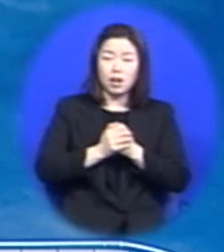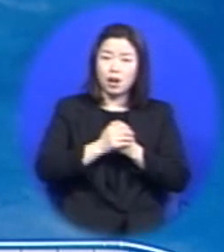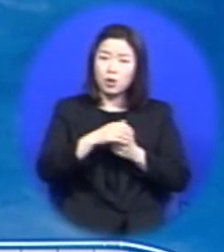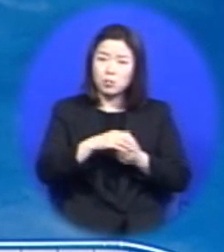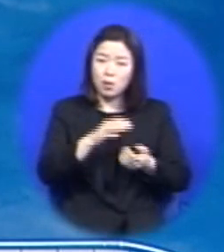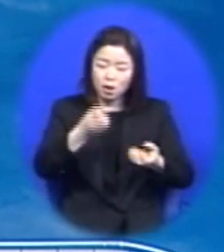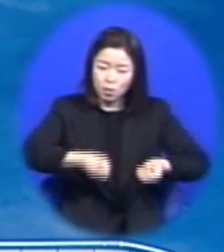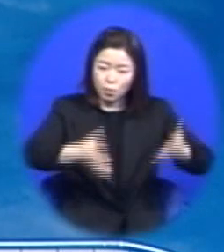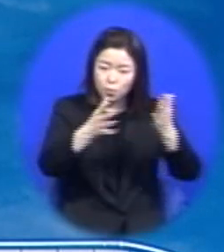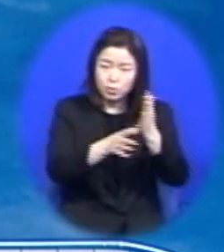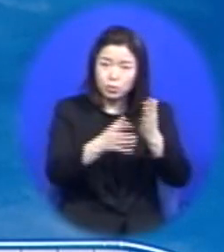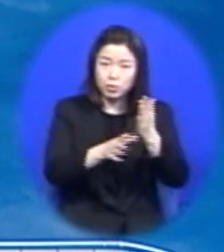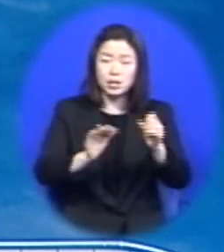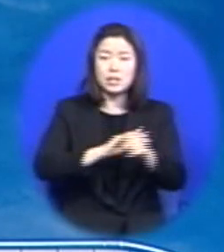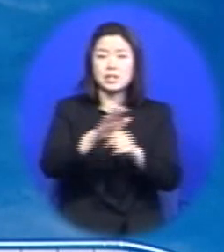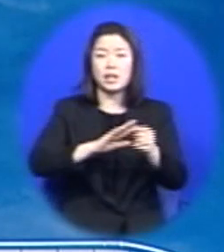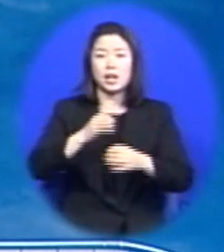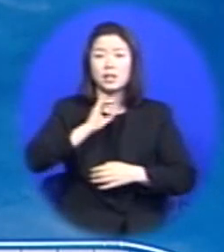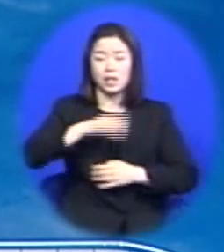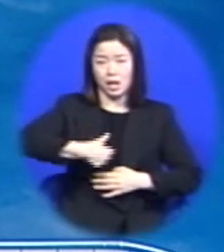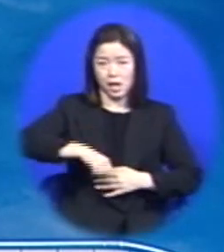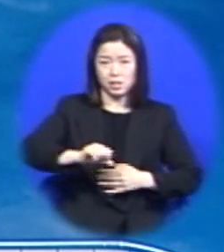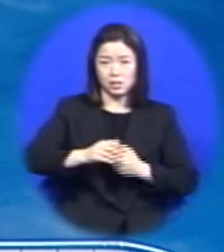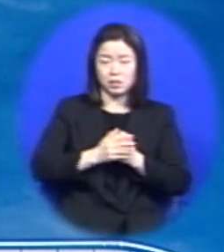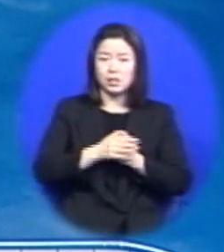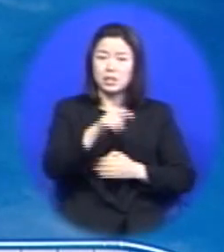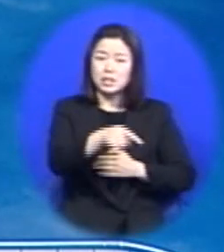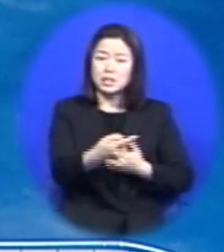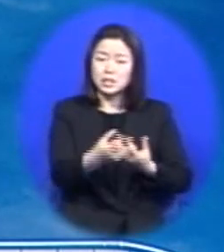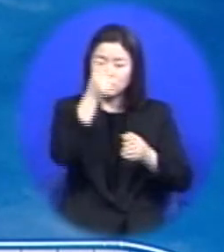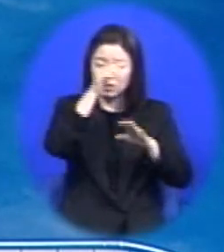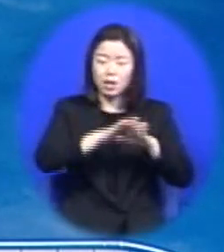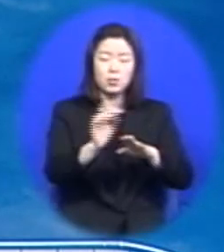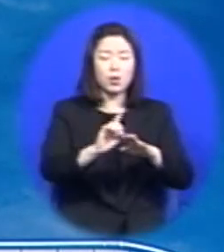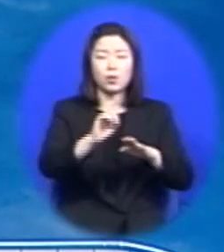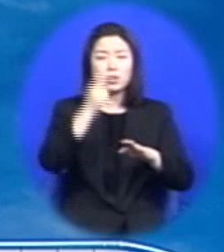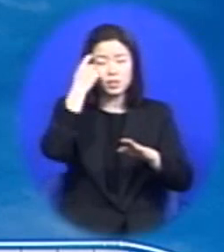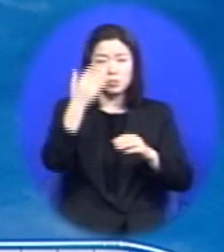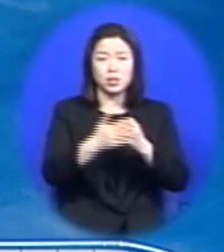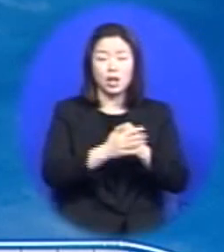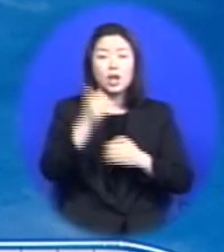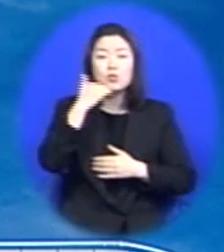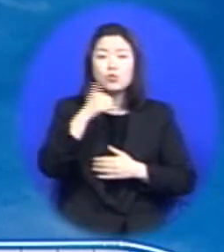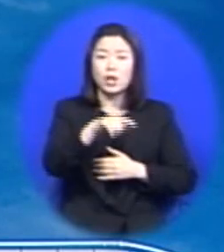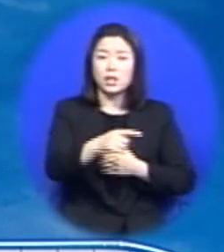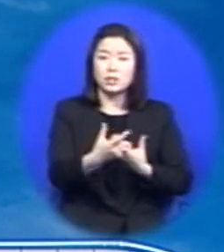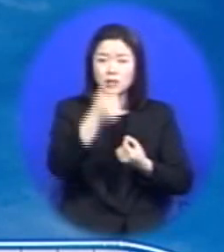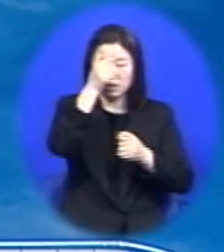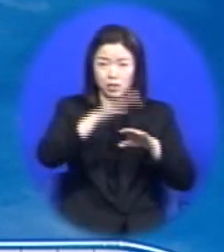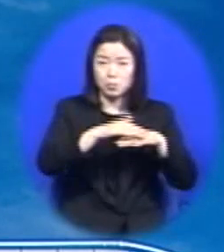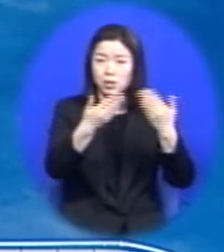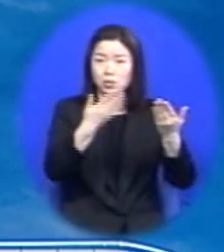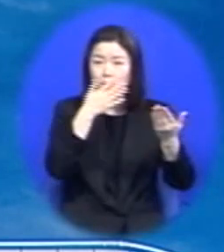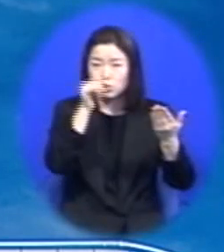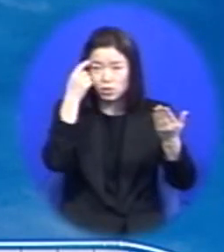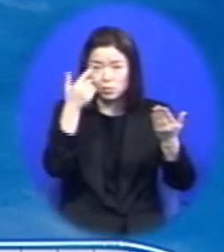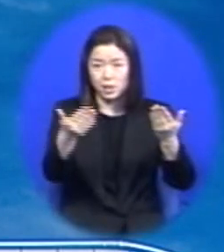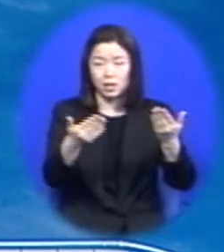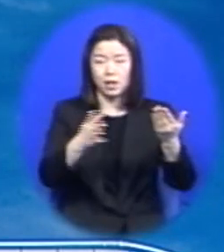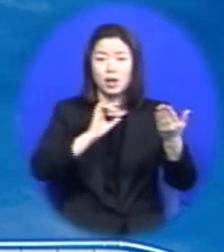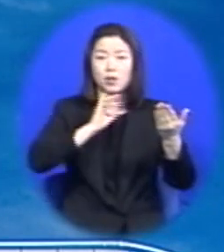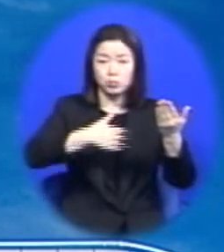독자예요. 이 세상에 이런 예배가 어디 있습니까? 누가 그런 예배를 드릴 수 있겠어요? 독자를 하나님께